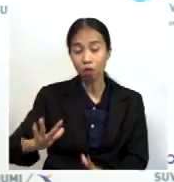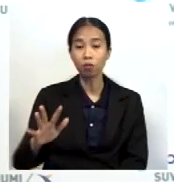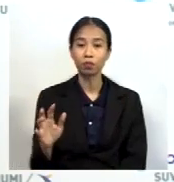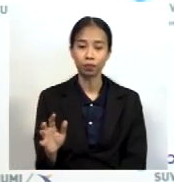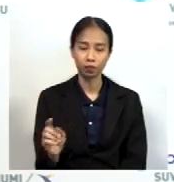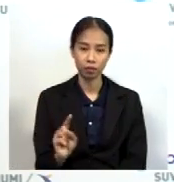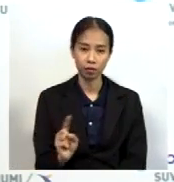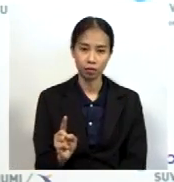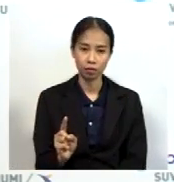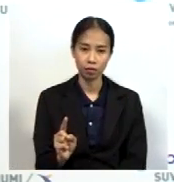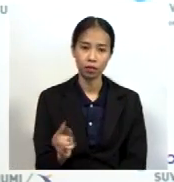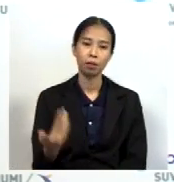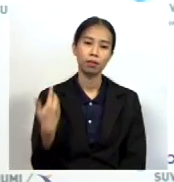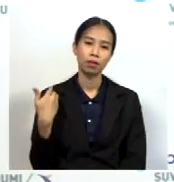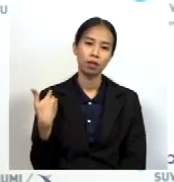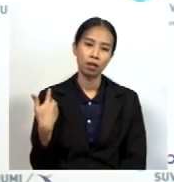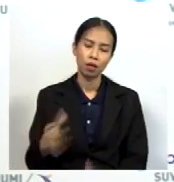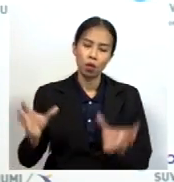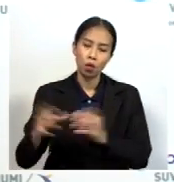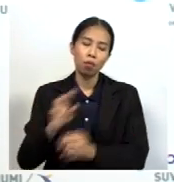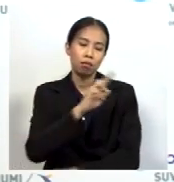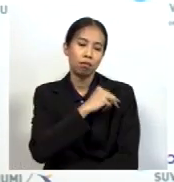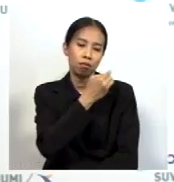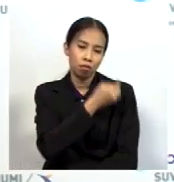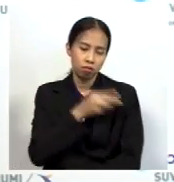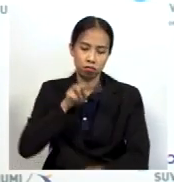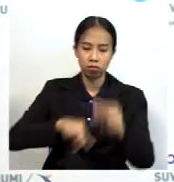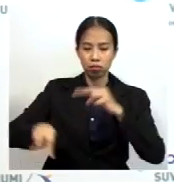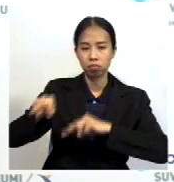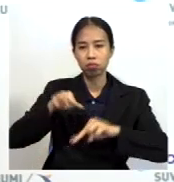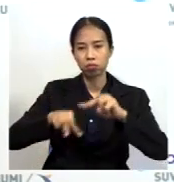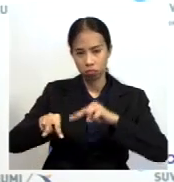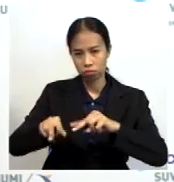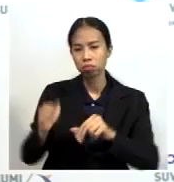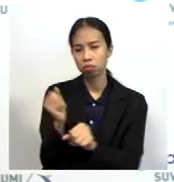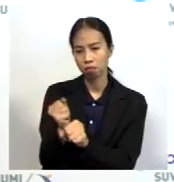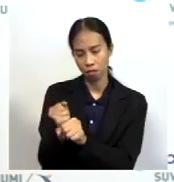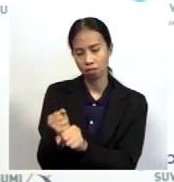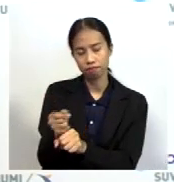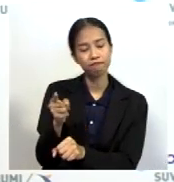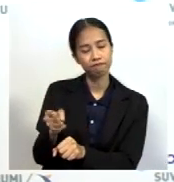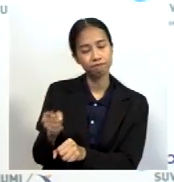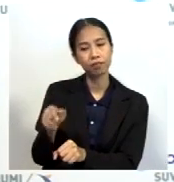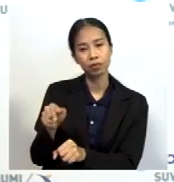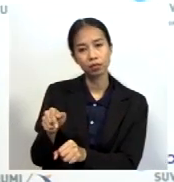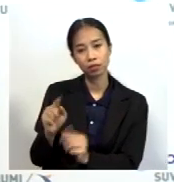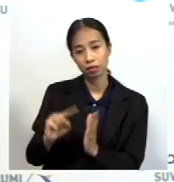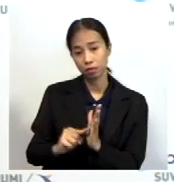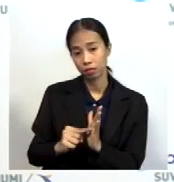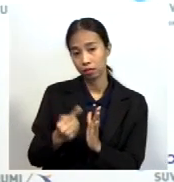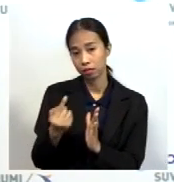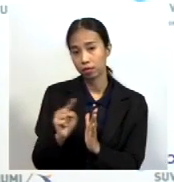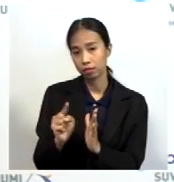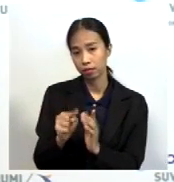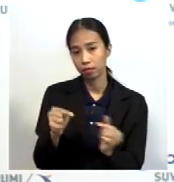นะฮะโครงข่ายสาธารณสุขที่ดำเนินการเฝ้าระวังเรื่องโคโรนาไวรัสจะยังทำงานอยู่นะครับโดยเริ่มตั้งแต่กระบวนการ